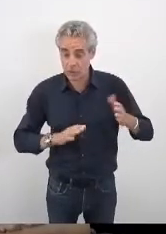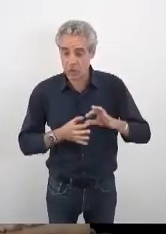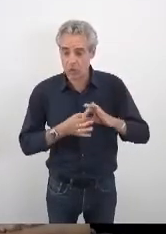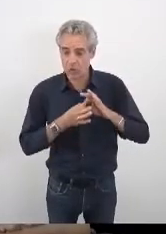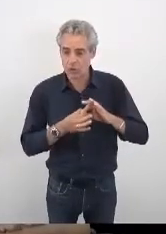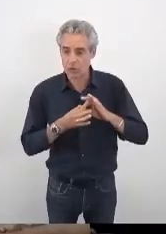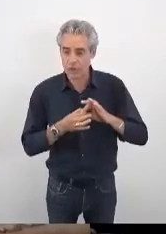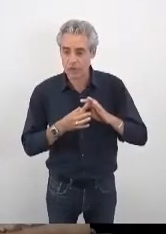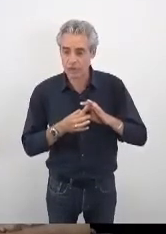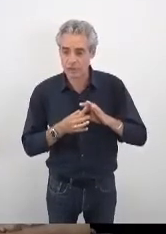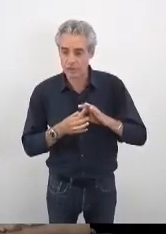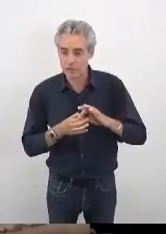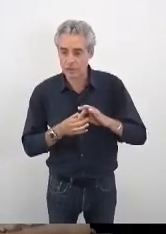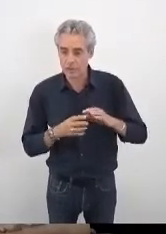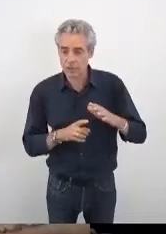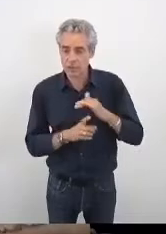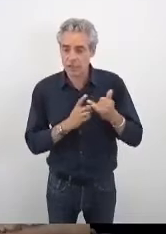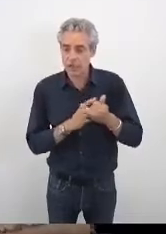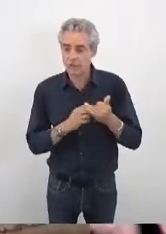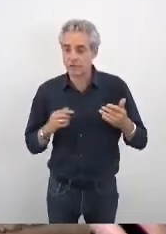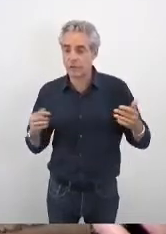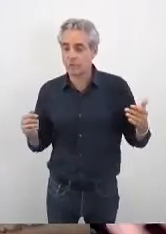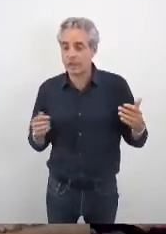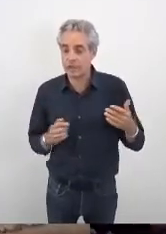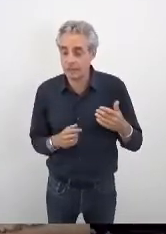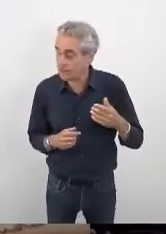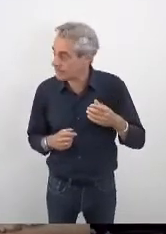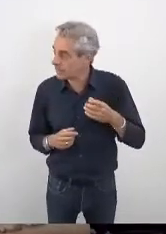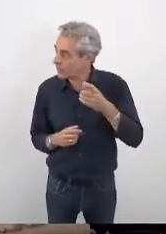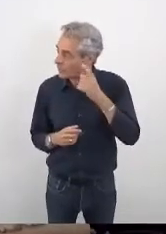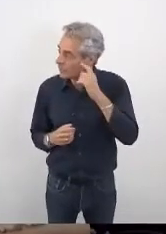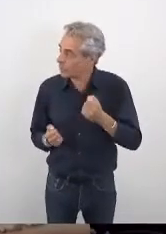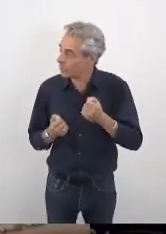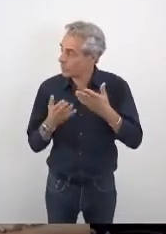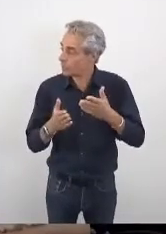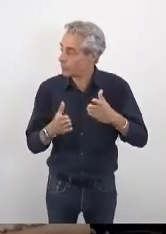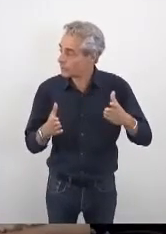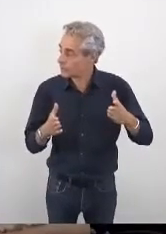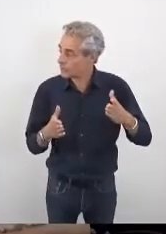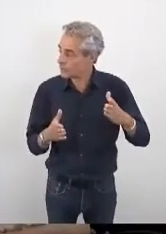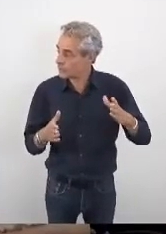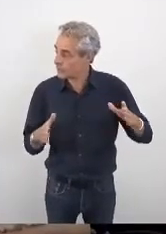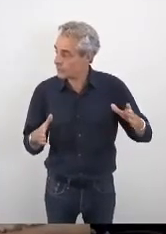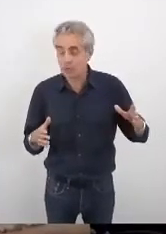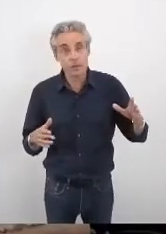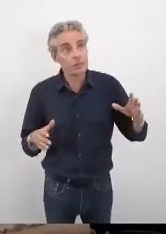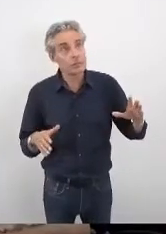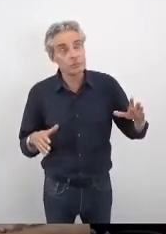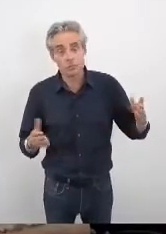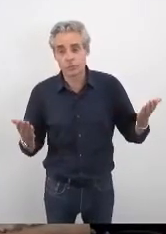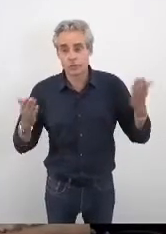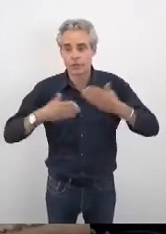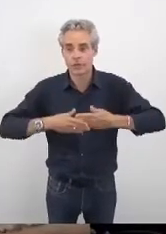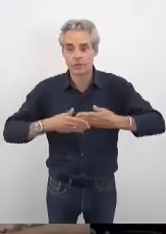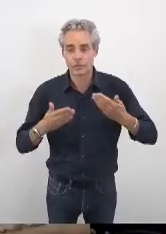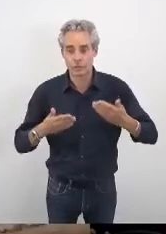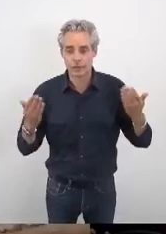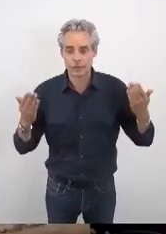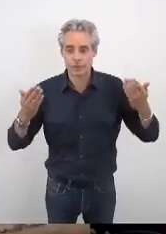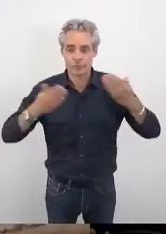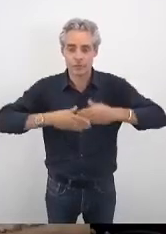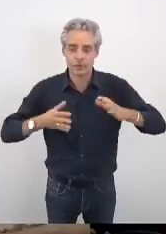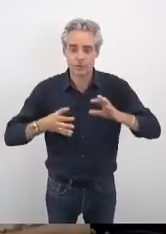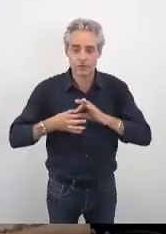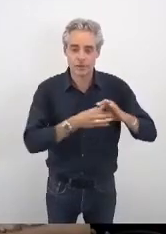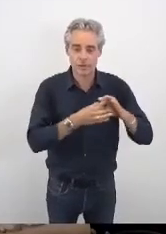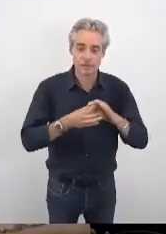relation suffisante. On voudrait vous proposer qu'à l'image de ce que vous avez fait pour la nuit de la solidarité, qu'un aller vers se